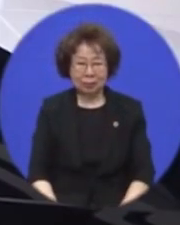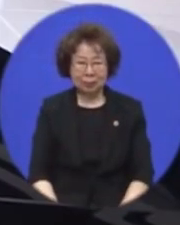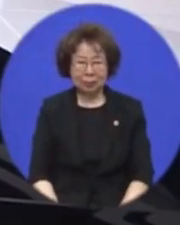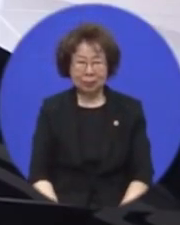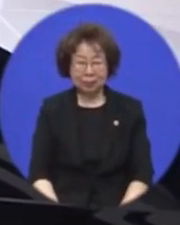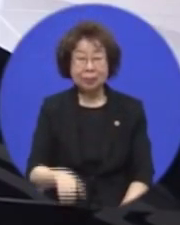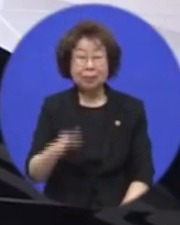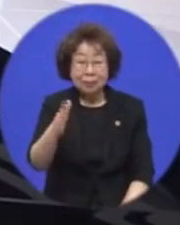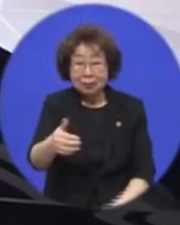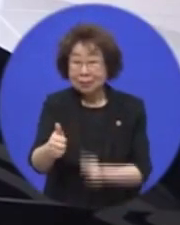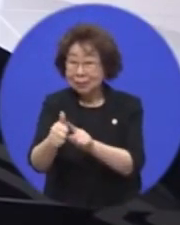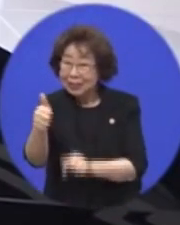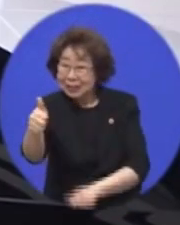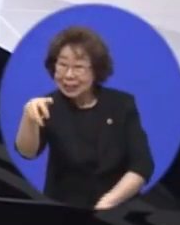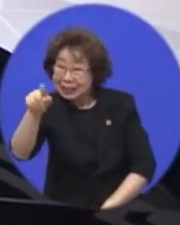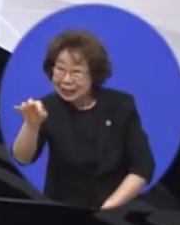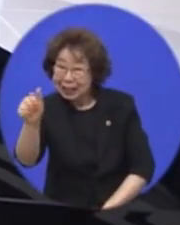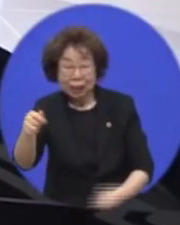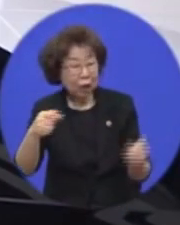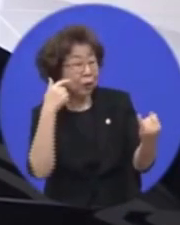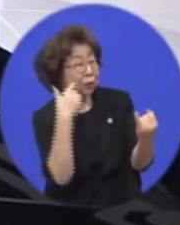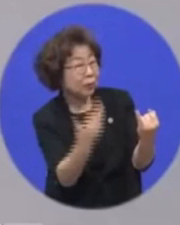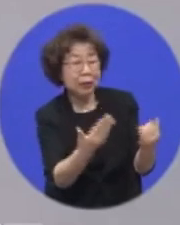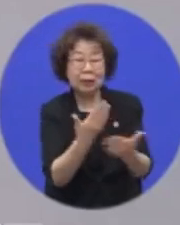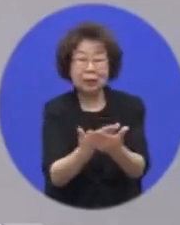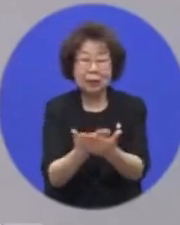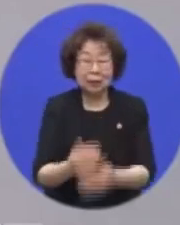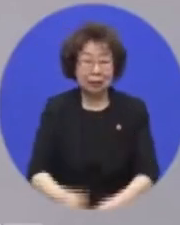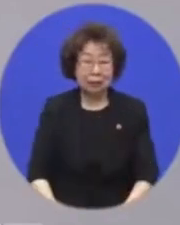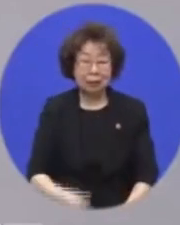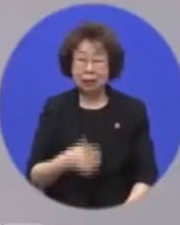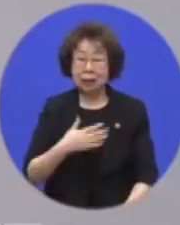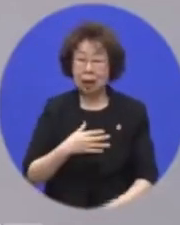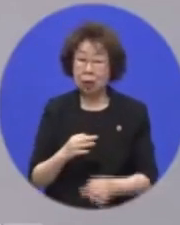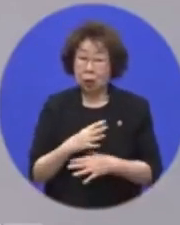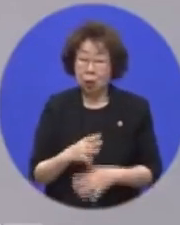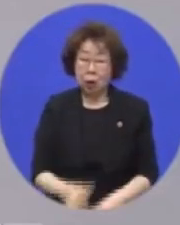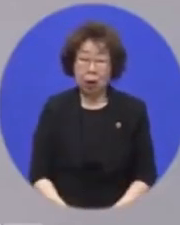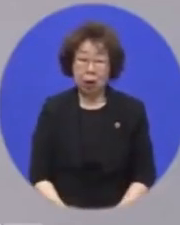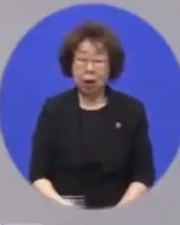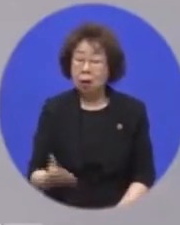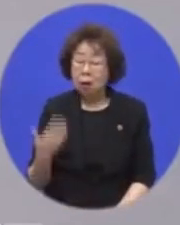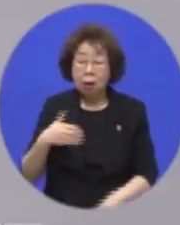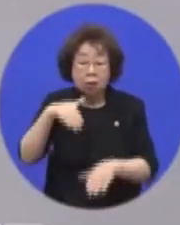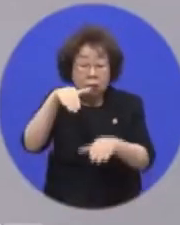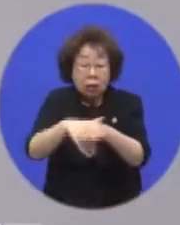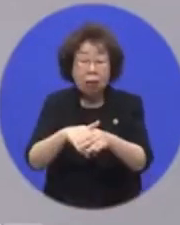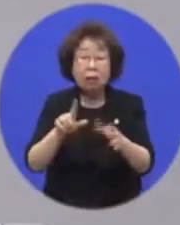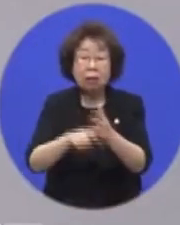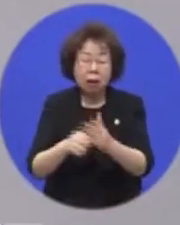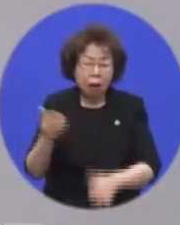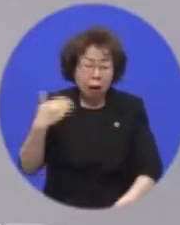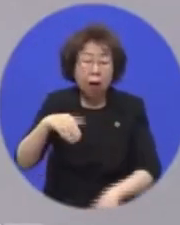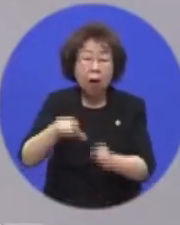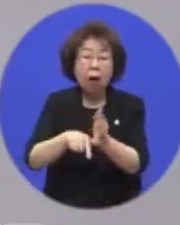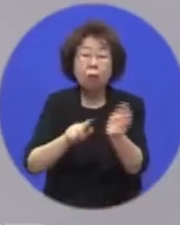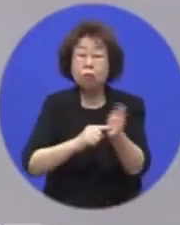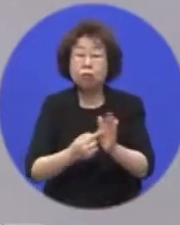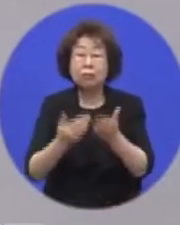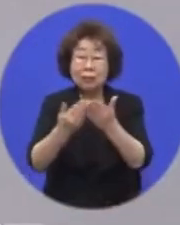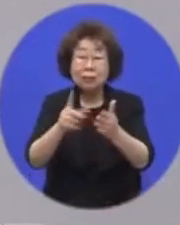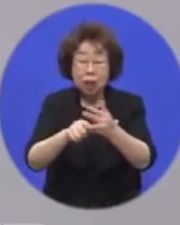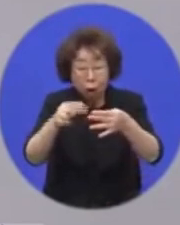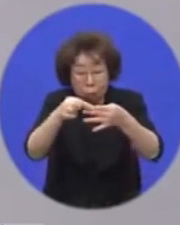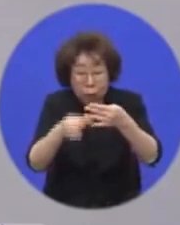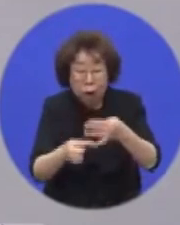후보가 돼 제적 후보의 퀘스트를 해주죠 30초 입니다 저는 올라왔던 개의 민 양선 대비가 이 11대 총선 전략 홍보 유세 매뉴얼